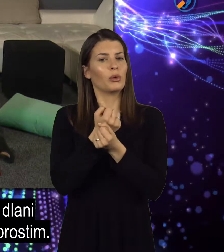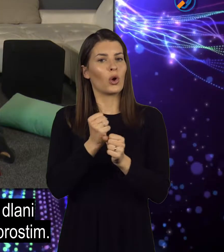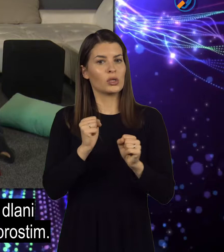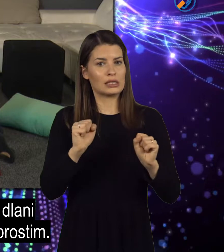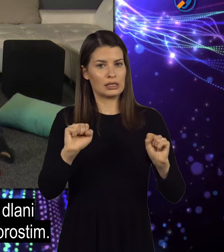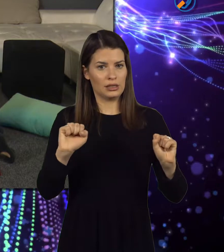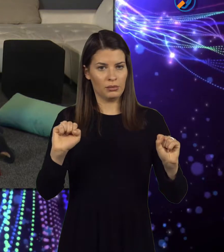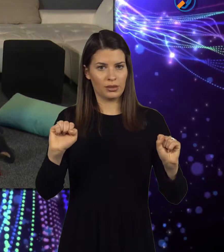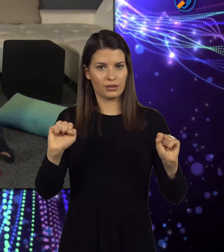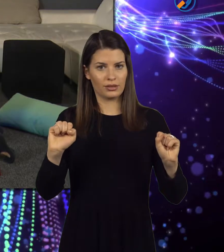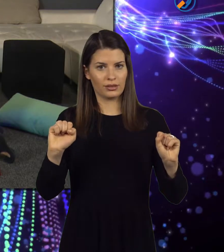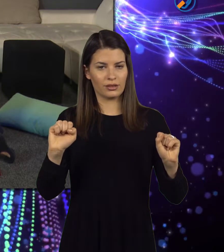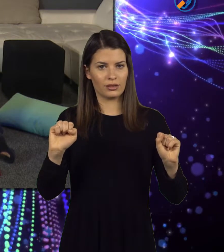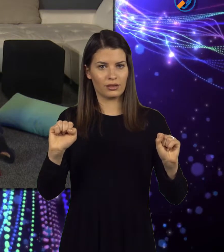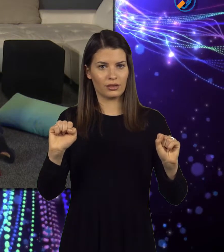sprostim.